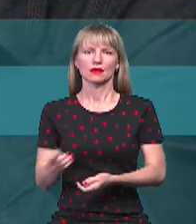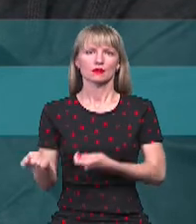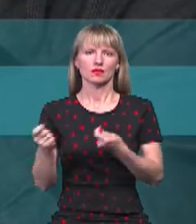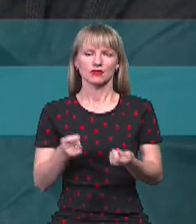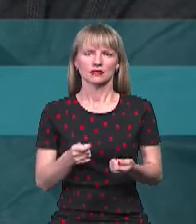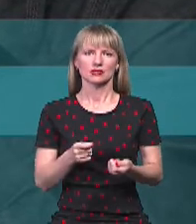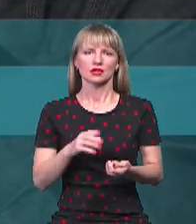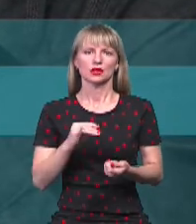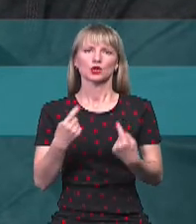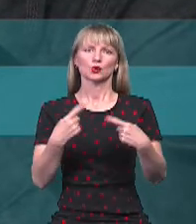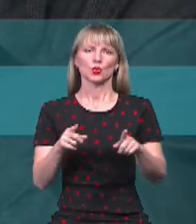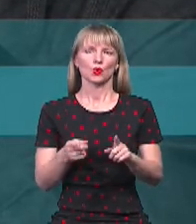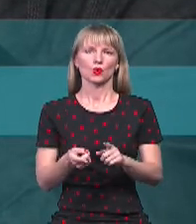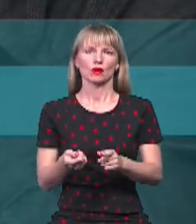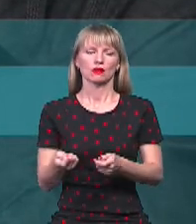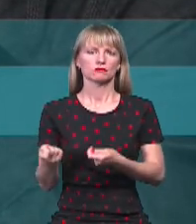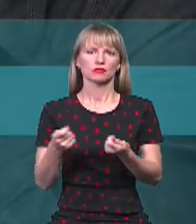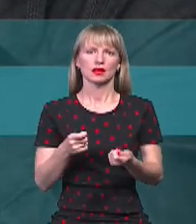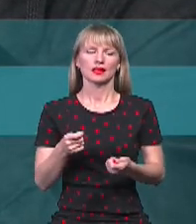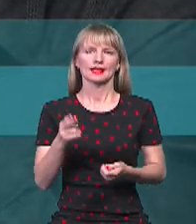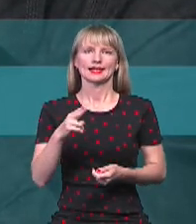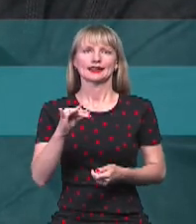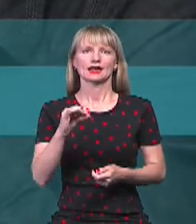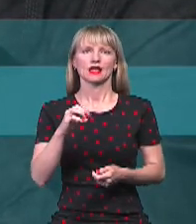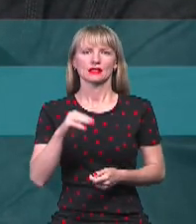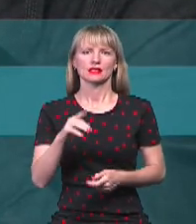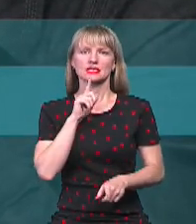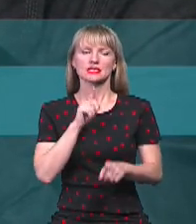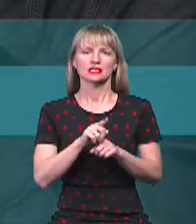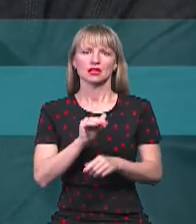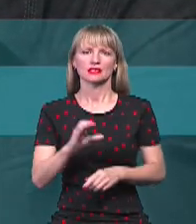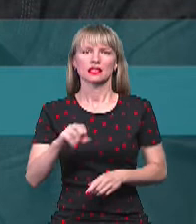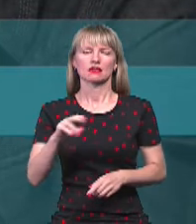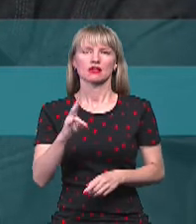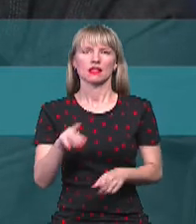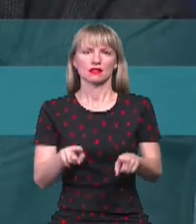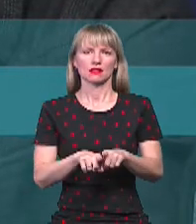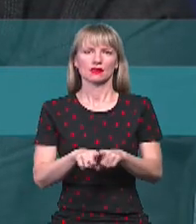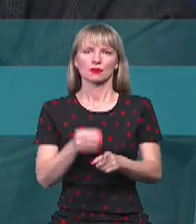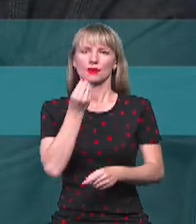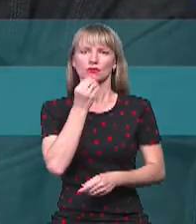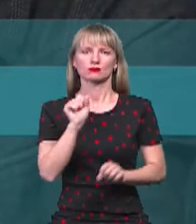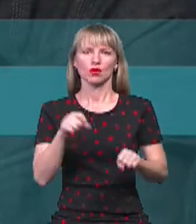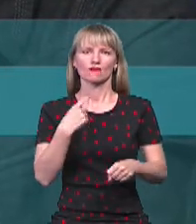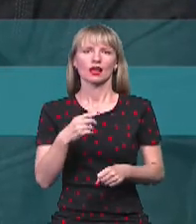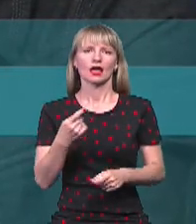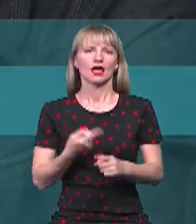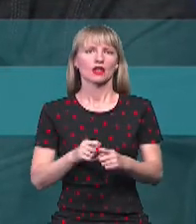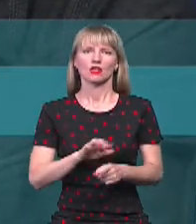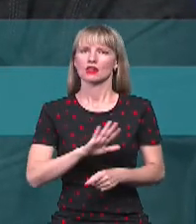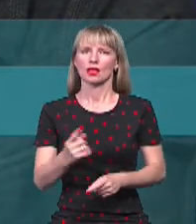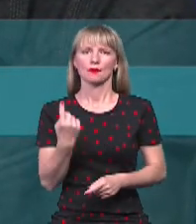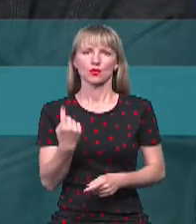ни диетсестрой детского сада на какие-то другие равноценные продукти. І ми можемо говорити, що це не